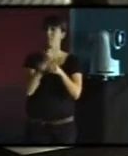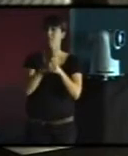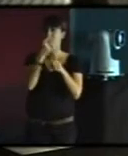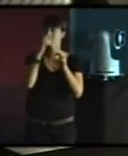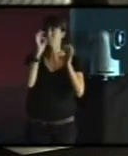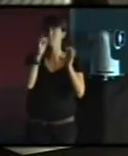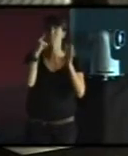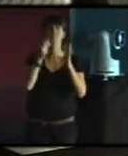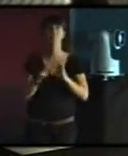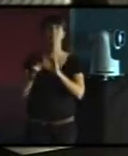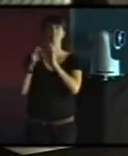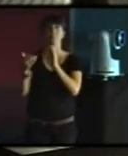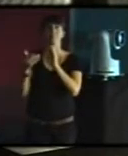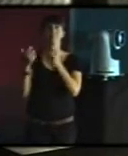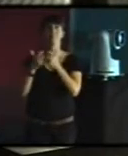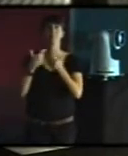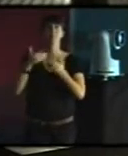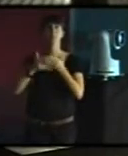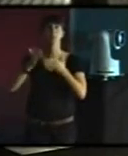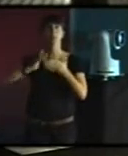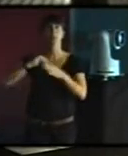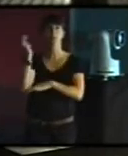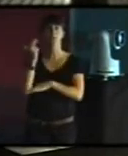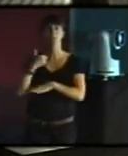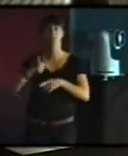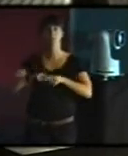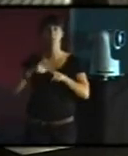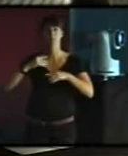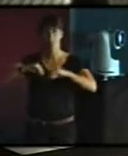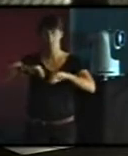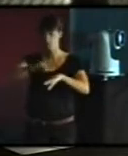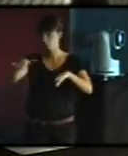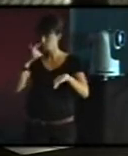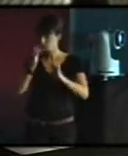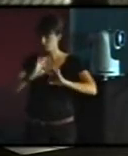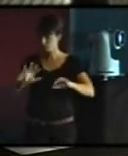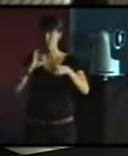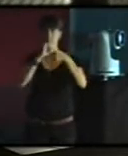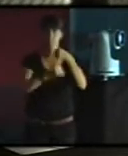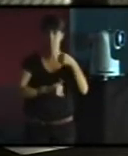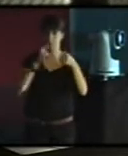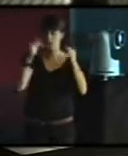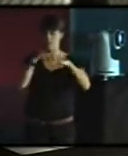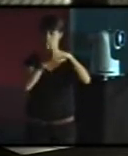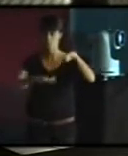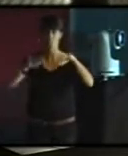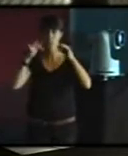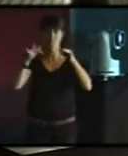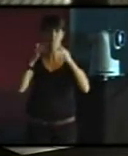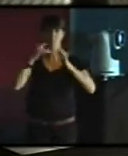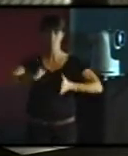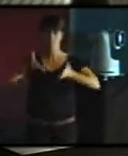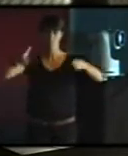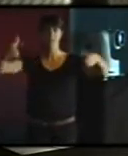sur l'espace urbain, sur la typologie des espaces et des bâtis, et les cours et tout cela. Alors j'ai